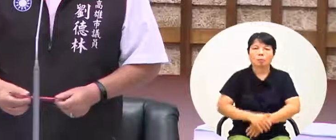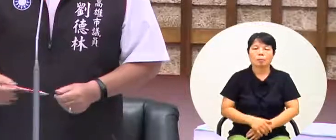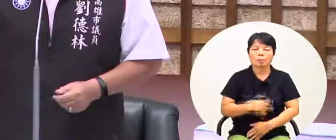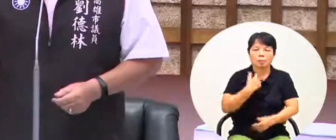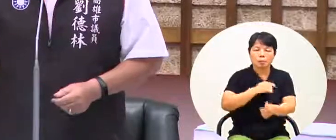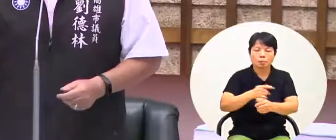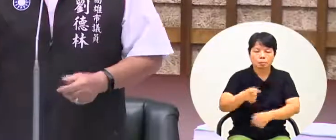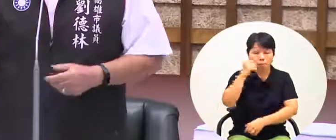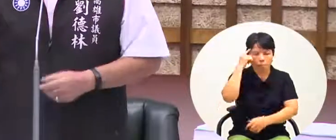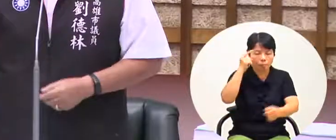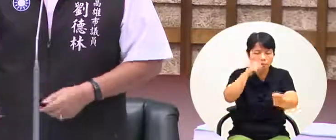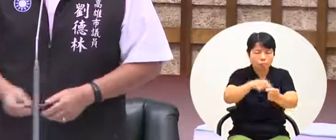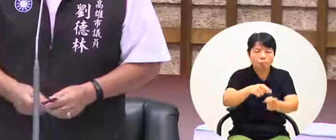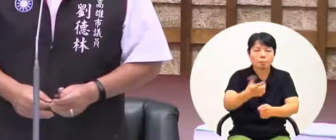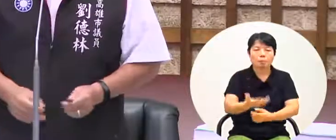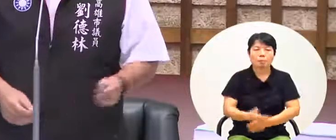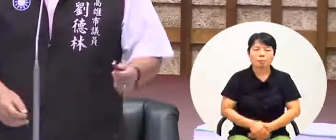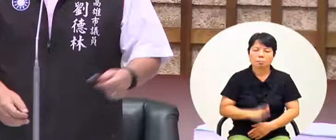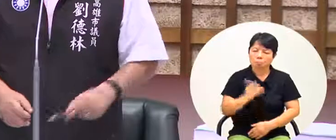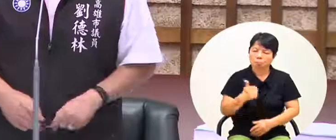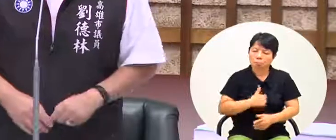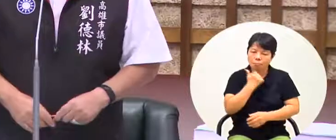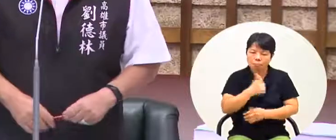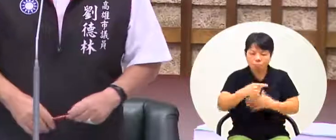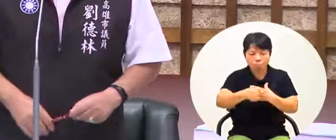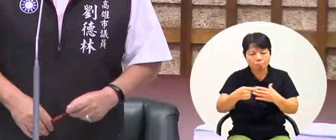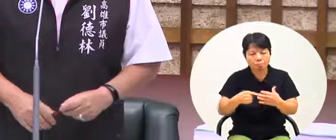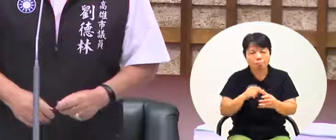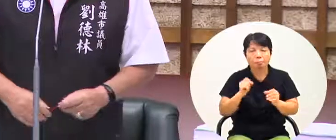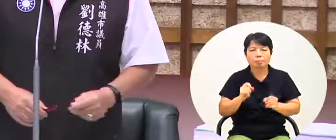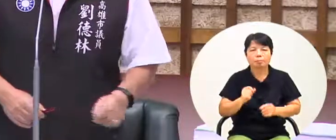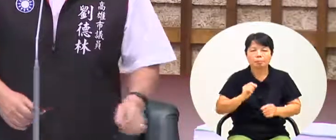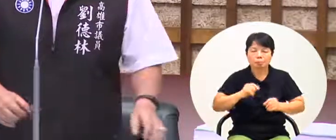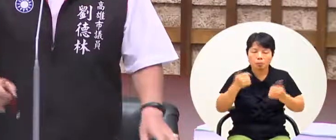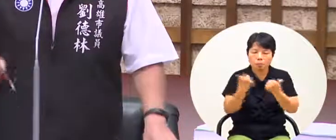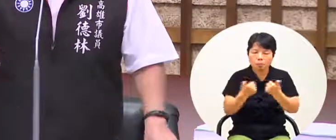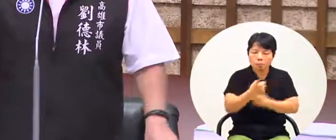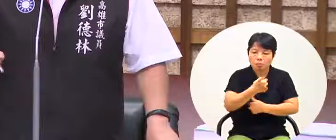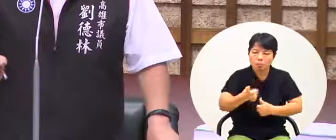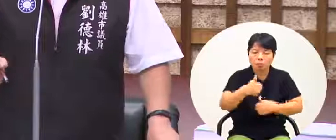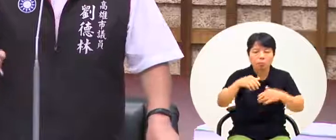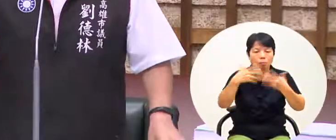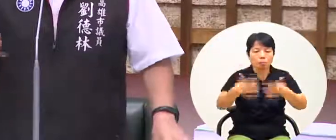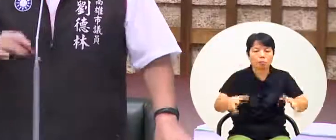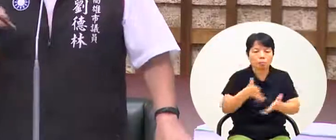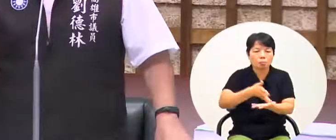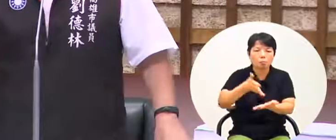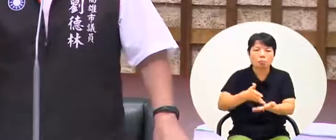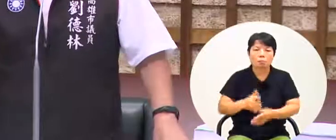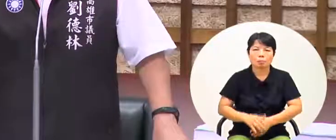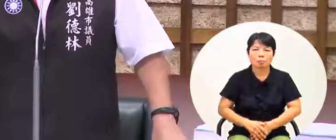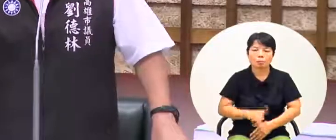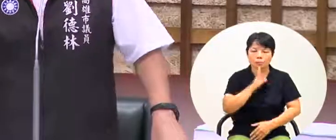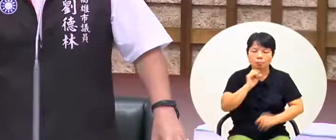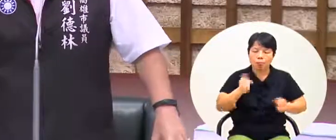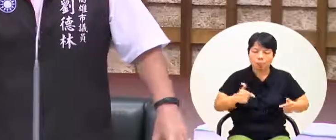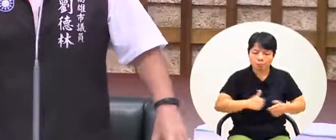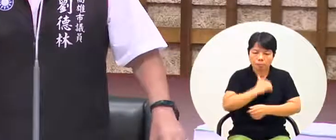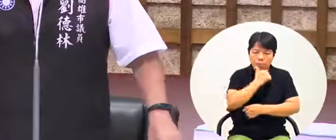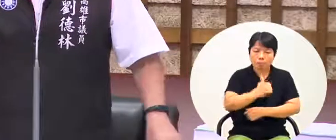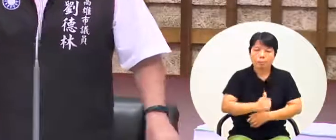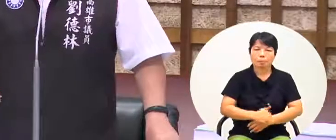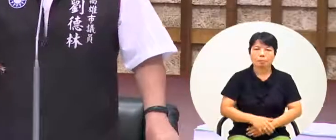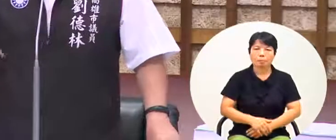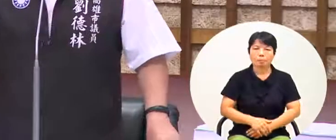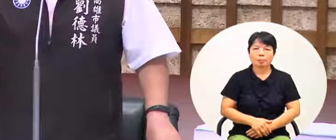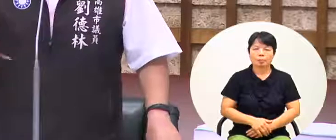不是？不管我看议员很多人都在提到这个，是不是能够做一个实质上的一个贴近民意的一